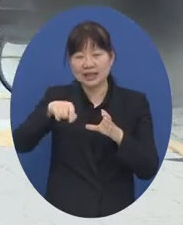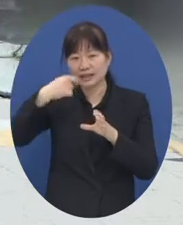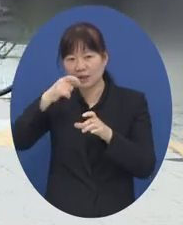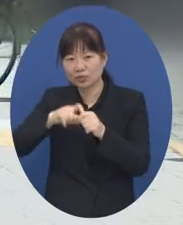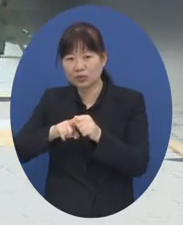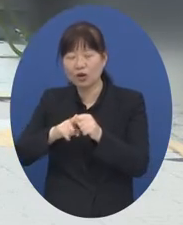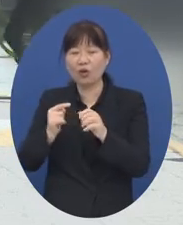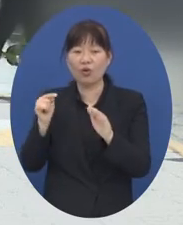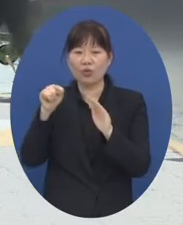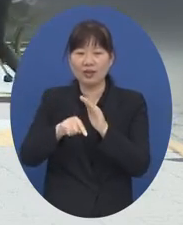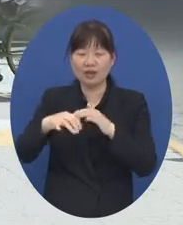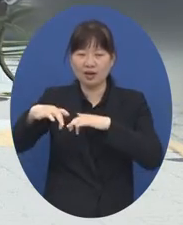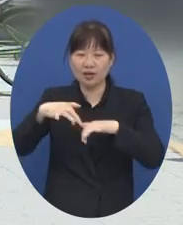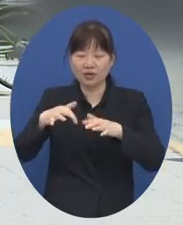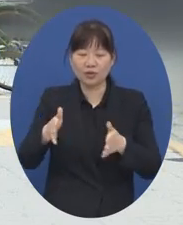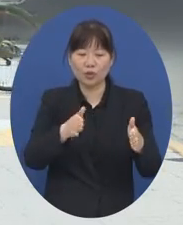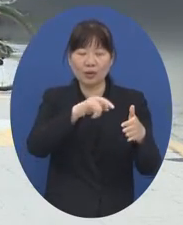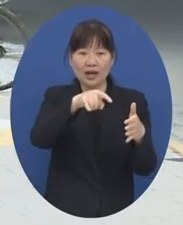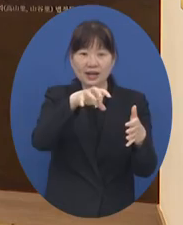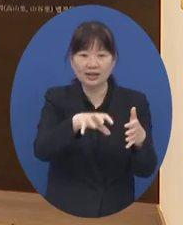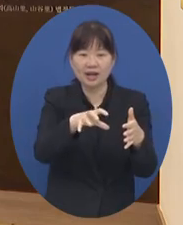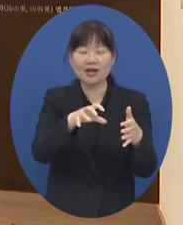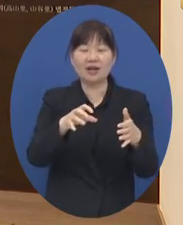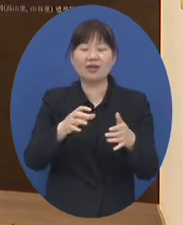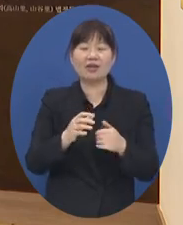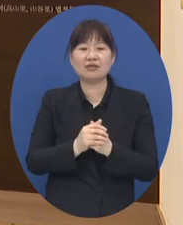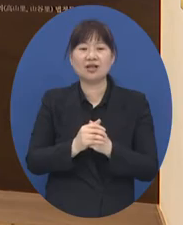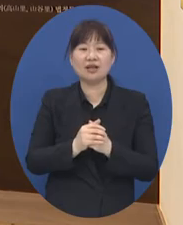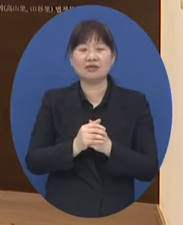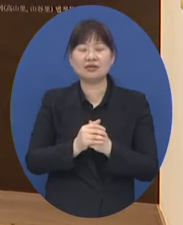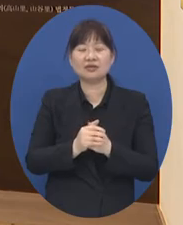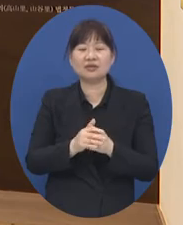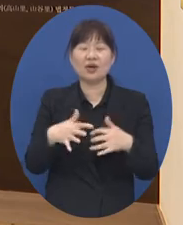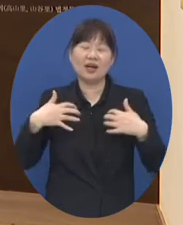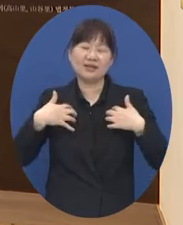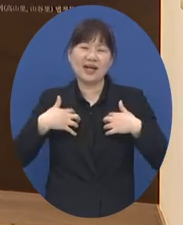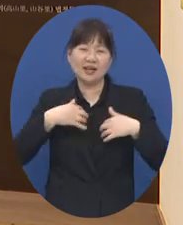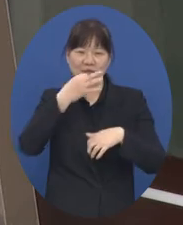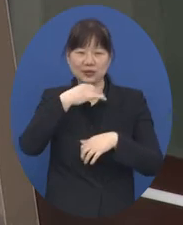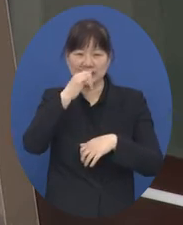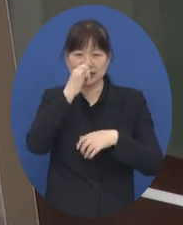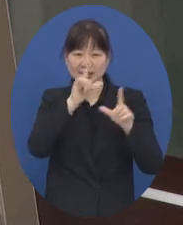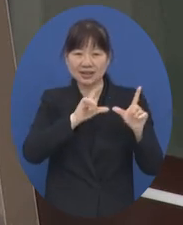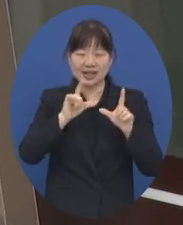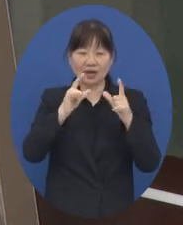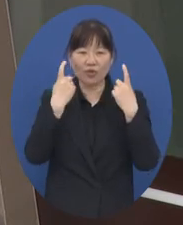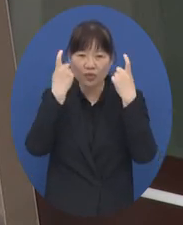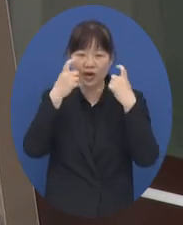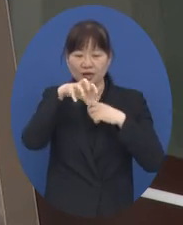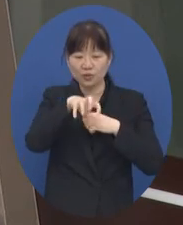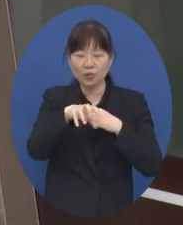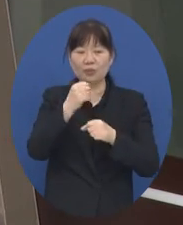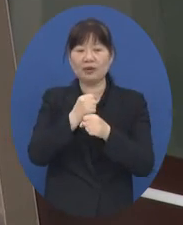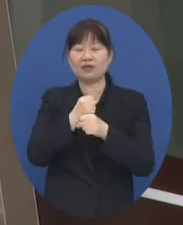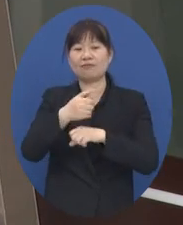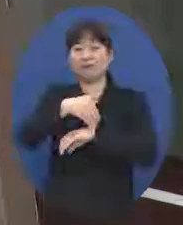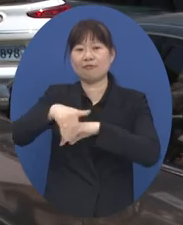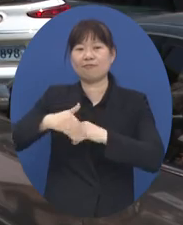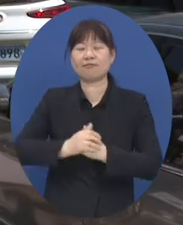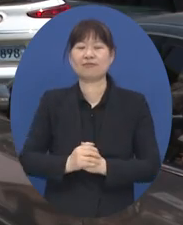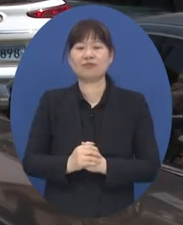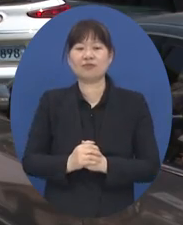하러 걸음했던 거리나 골목에서 더 나아가 한나절을 알차게 즐길 수 있는 생활 관광 명소를 만들겠다는